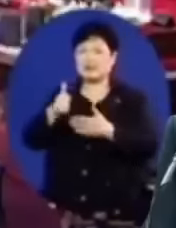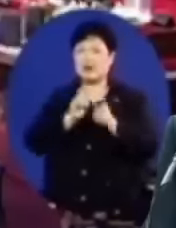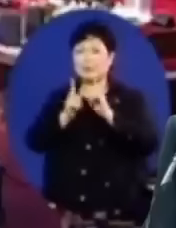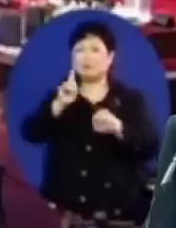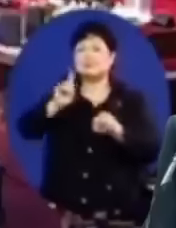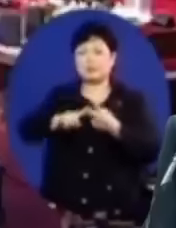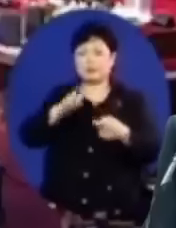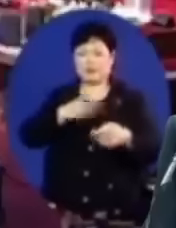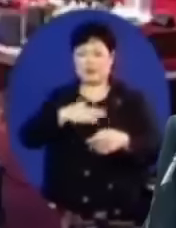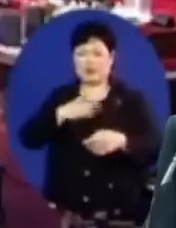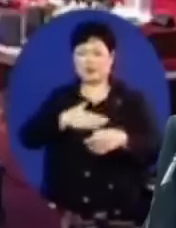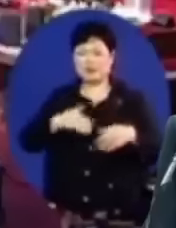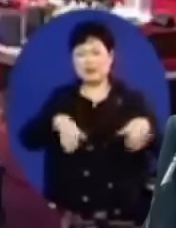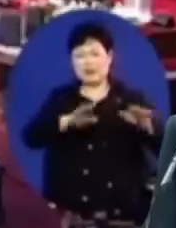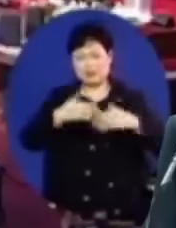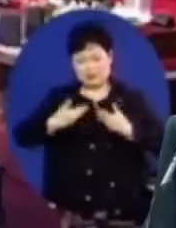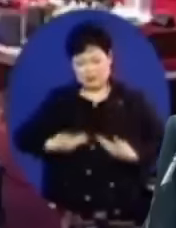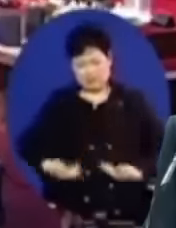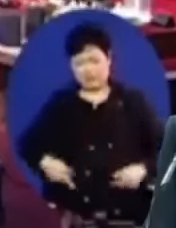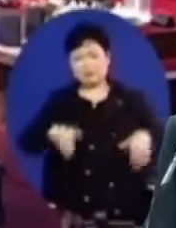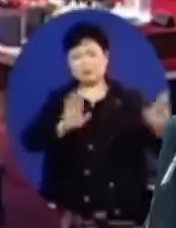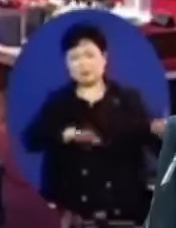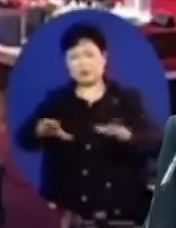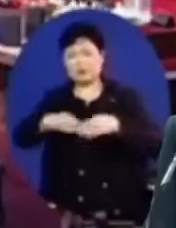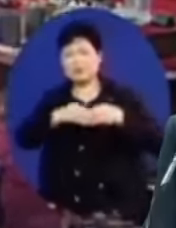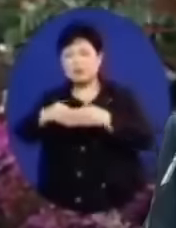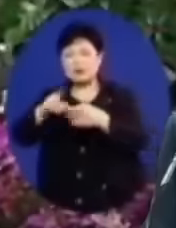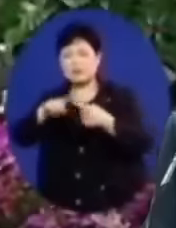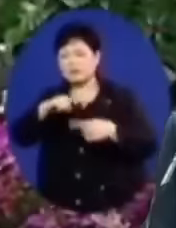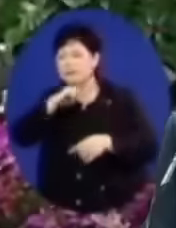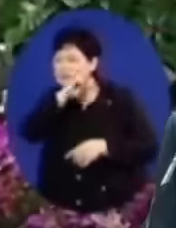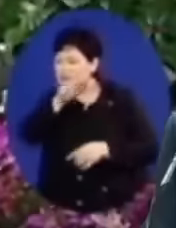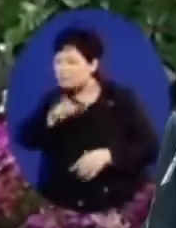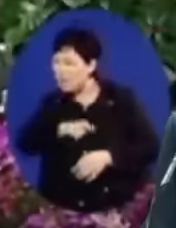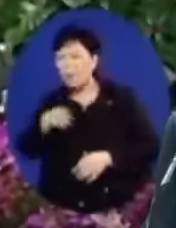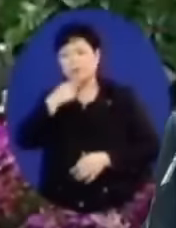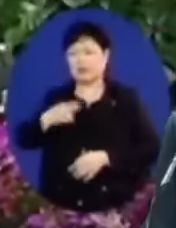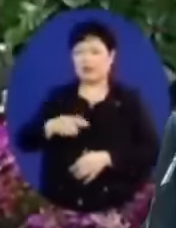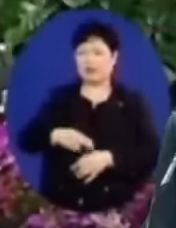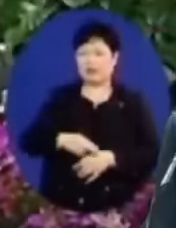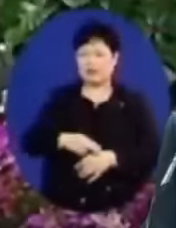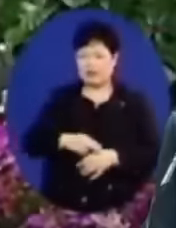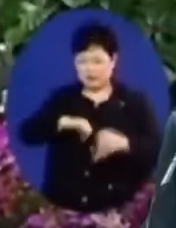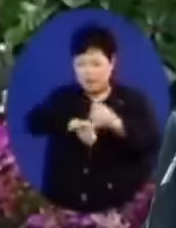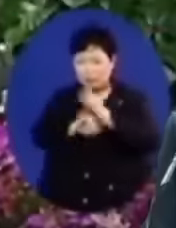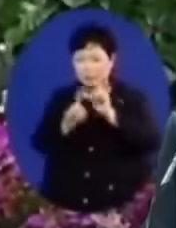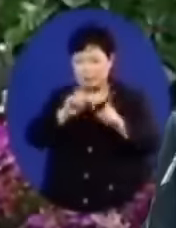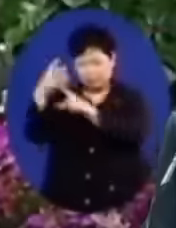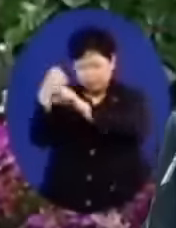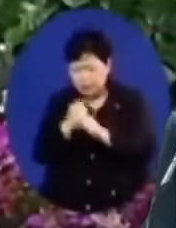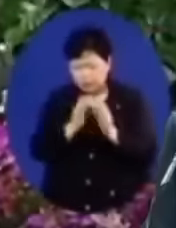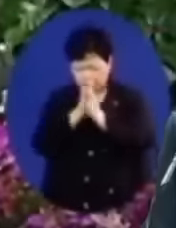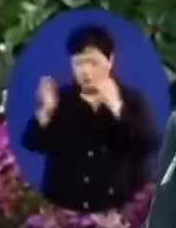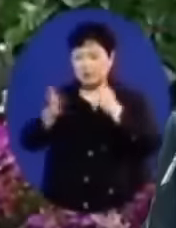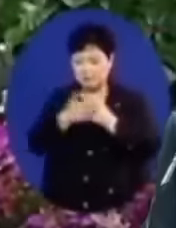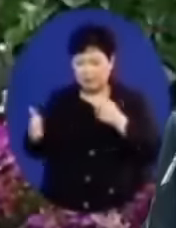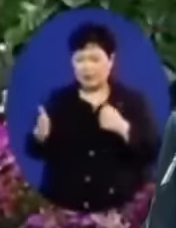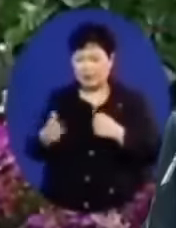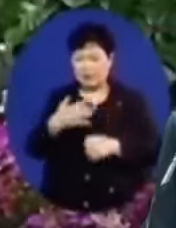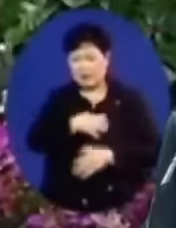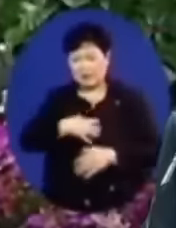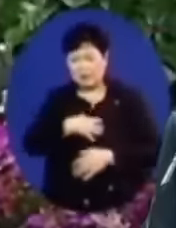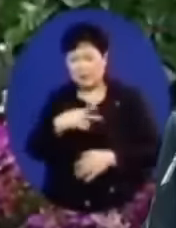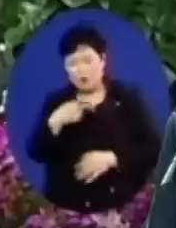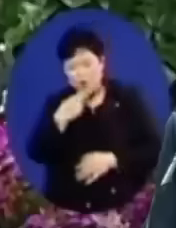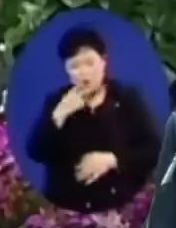말씀대로 나를 잔잔한 물가로 인도하실 것을 의심하지 않았습니다. 그 약속의 말씀을 붙들고 기도했기 때문에 염려하지